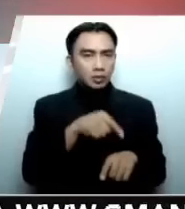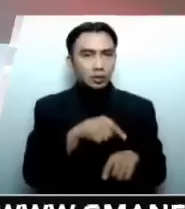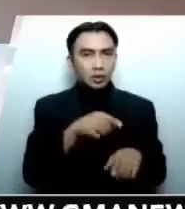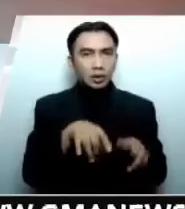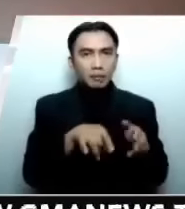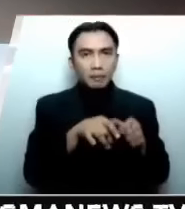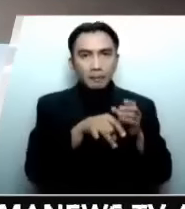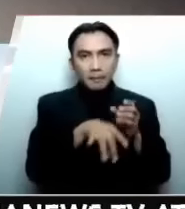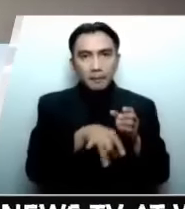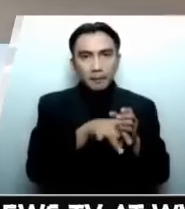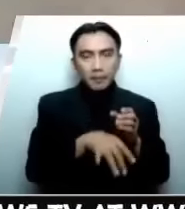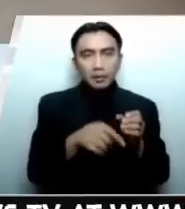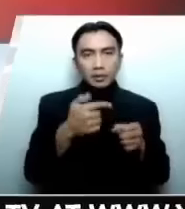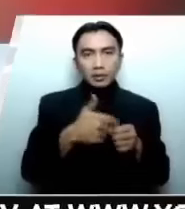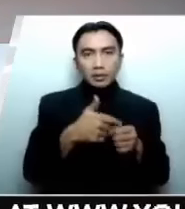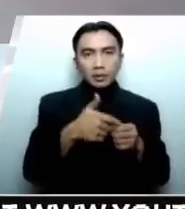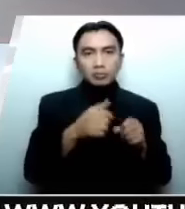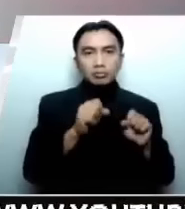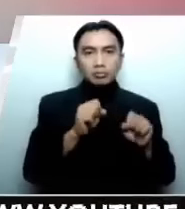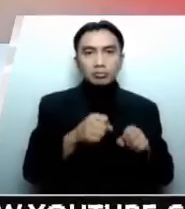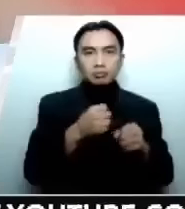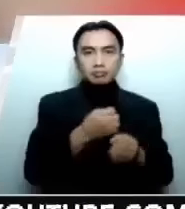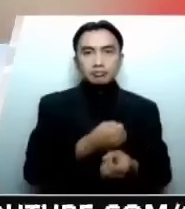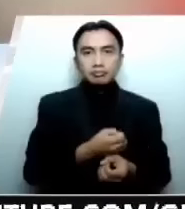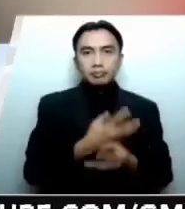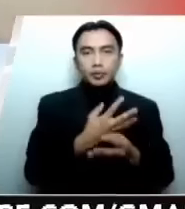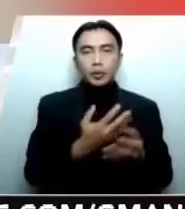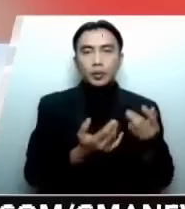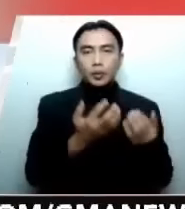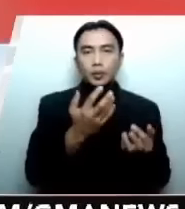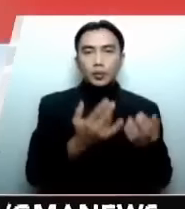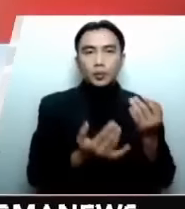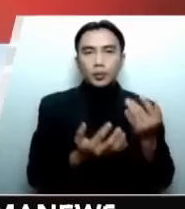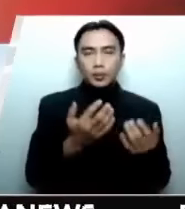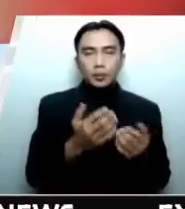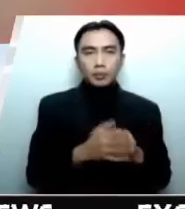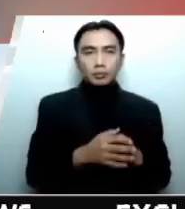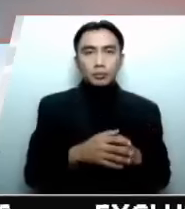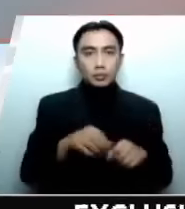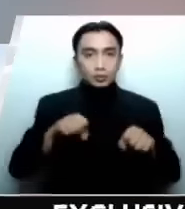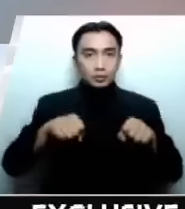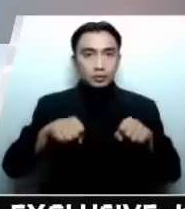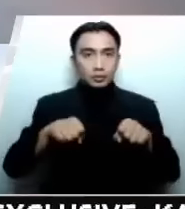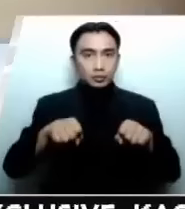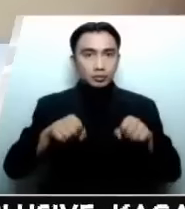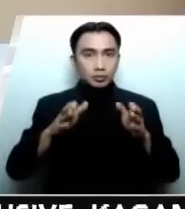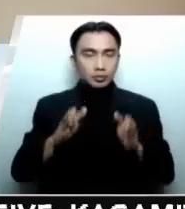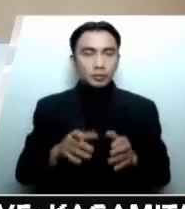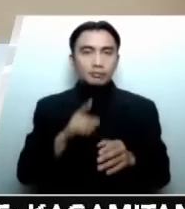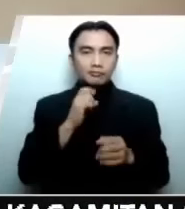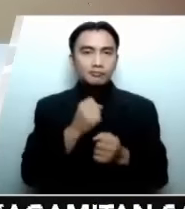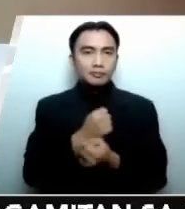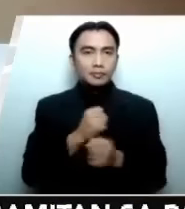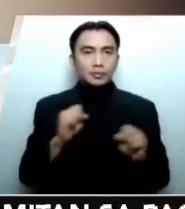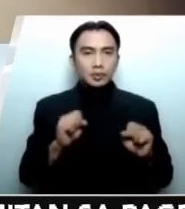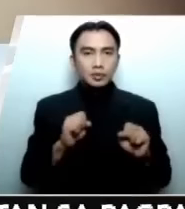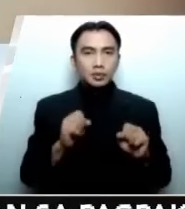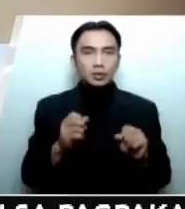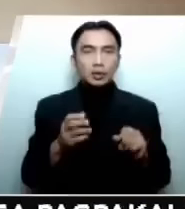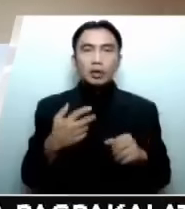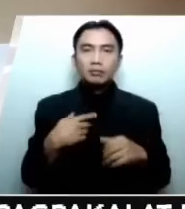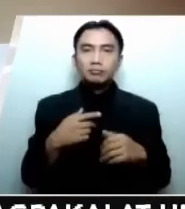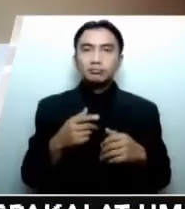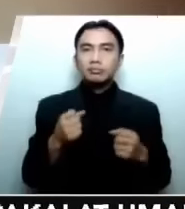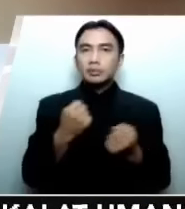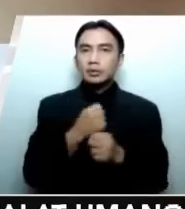na posibleng dahilan ng pagliyab nito. Ligtas naman ang tricycle driver na nagkataong walang pasahero noon. Naibiyahe pa